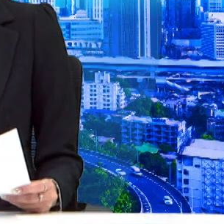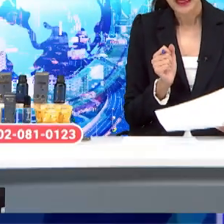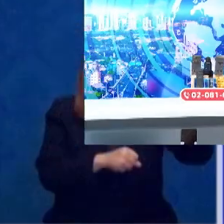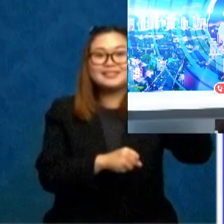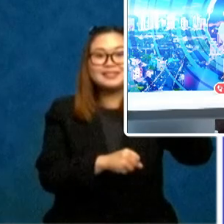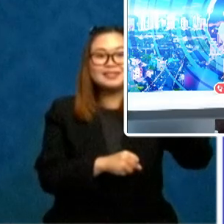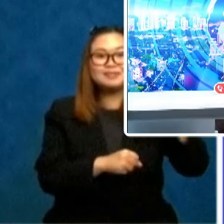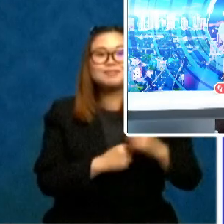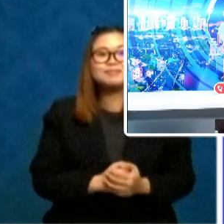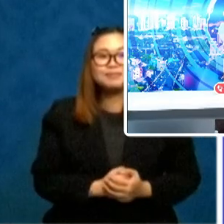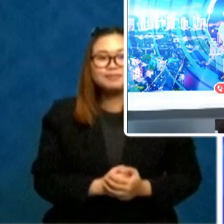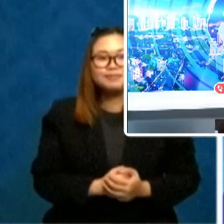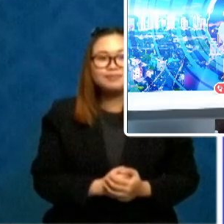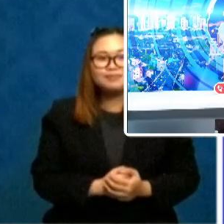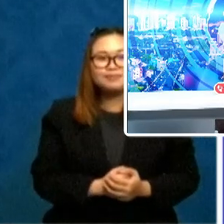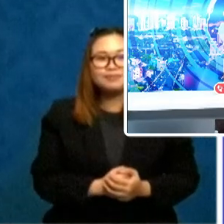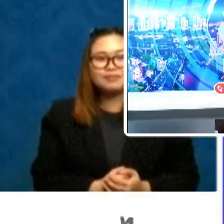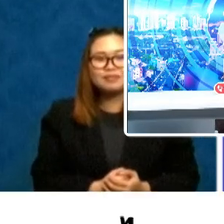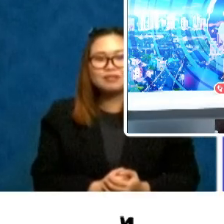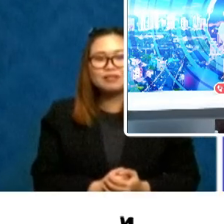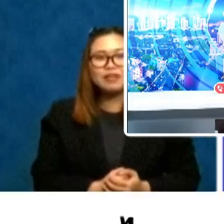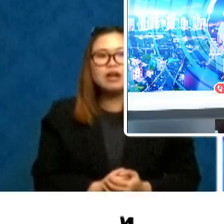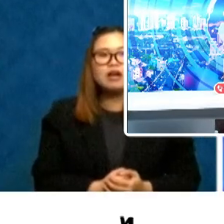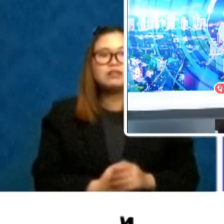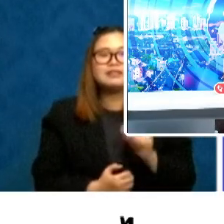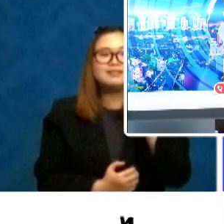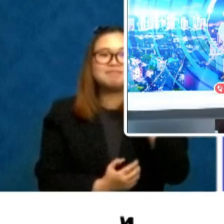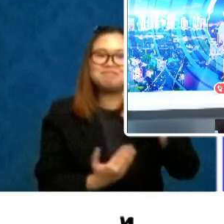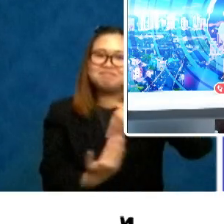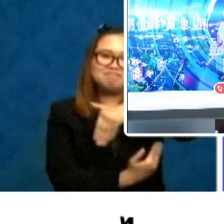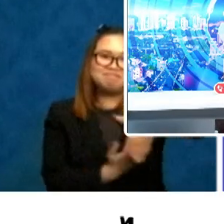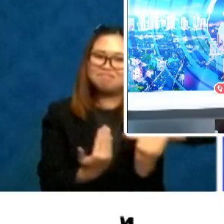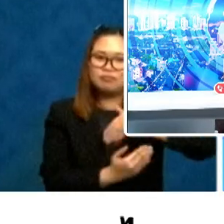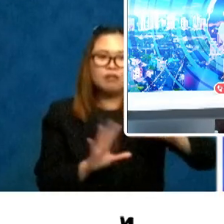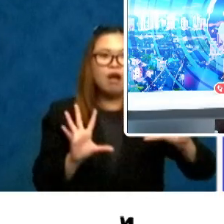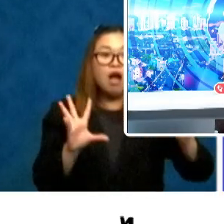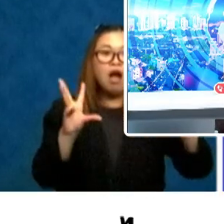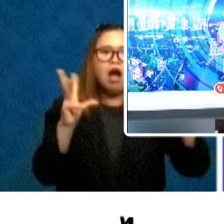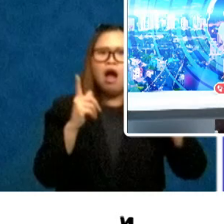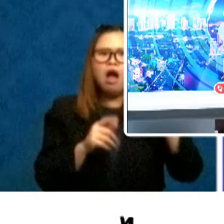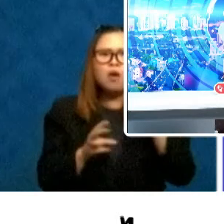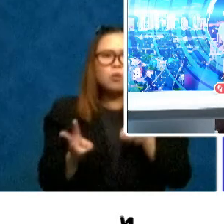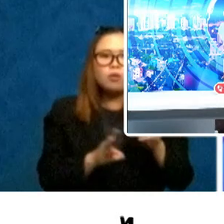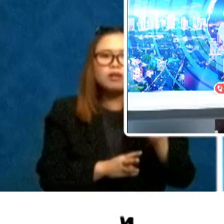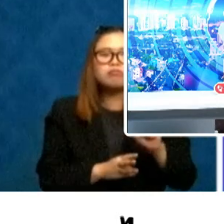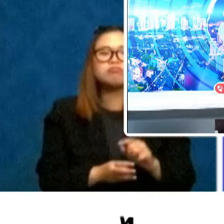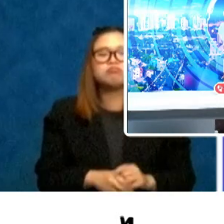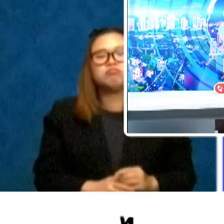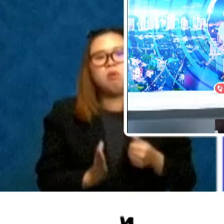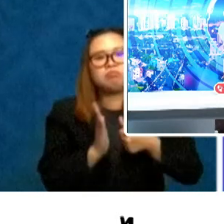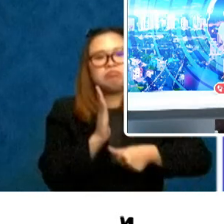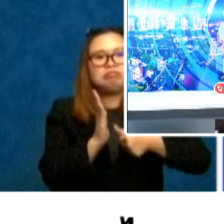ฐกิจทำให้รัฐบาลต้องทำงานหนักเพื่อให้อยู่รอดให้ได้ทั้งนี้ไม่สามารถพึ่งพาการท่องเที่ยวได้เพียงแค่อย่าง